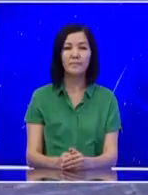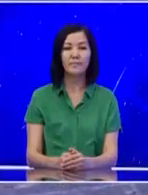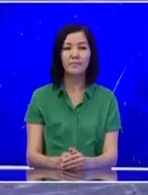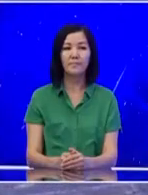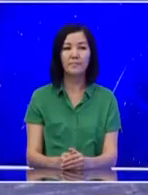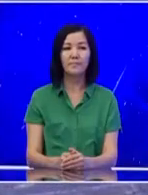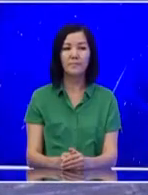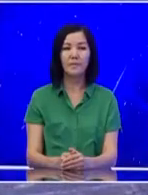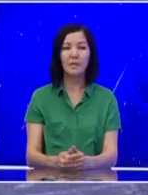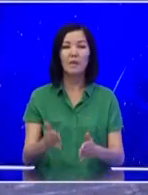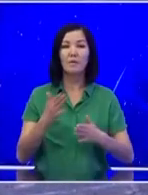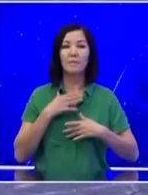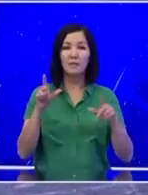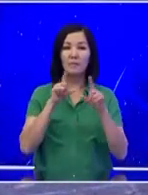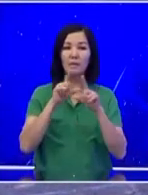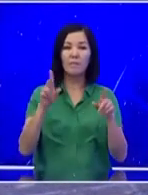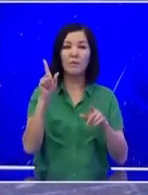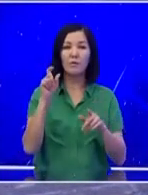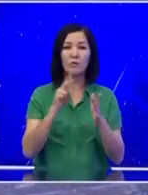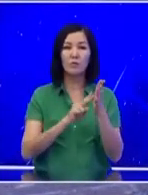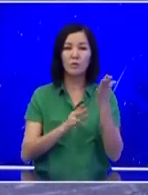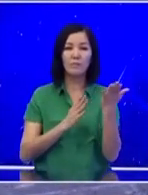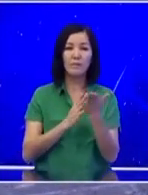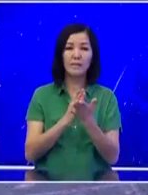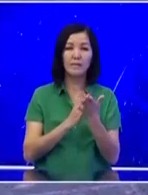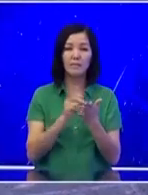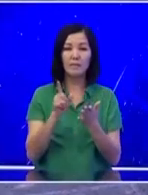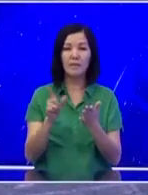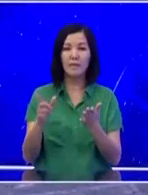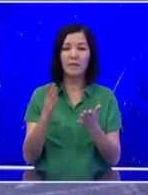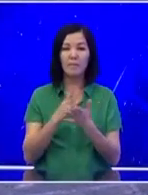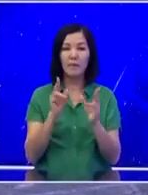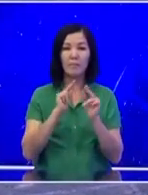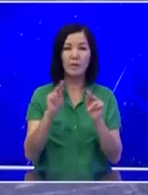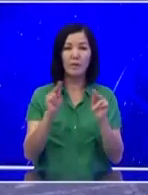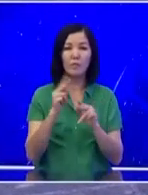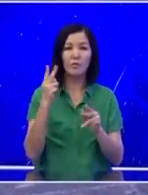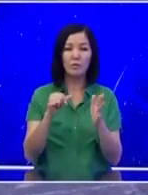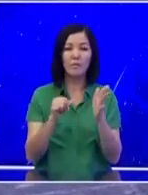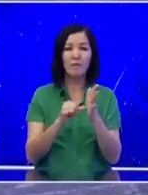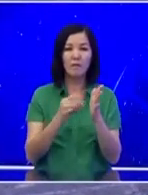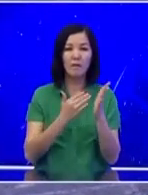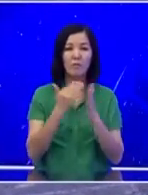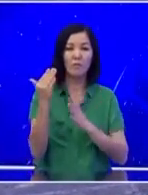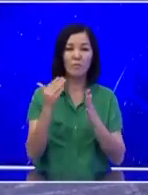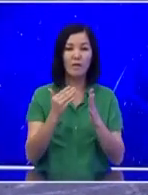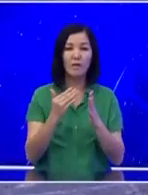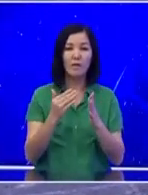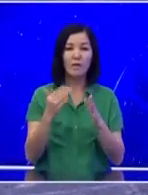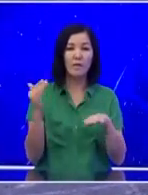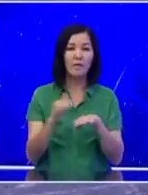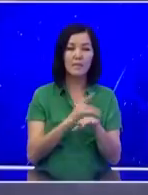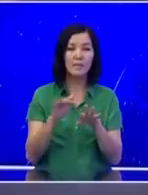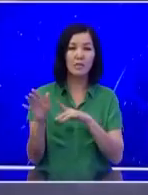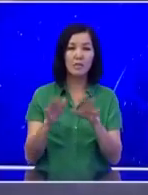Біздің мекемемізде 170-ден аса қызметкерлеріміз бар. Соның ішінде педагогтарымыз 26-дан асады. Осындай ізгі